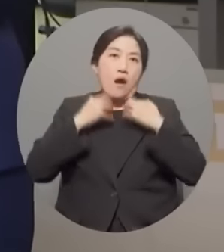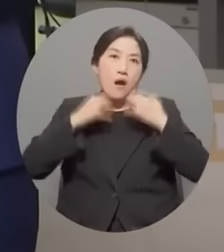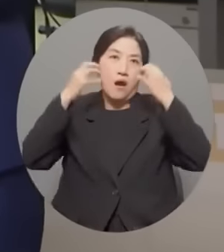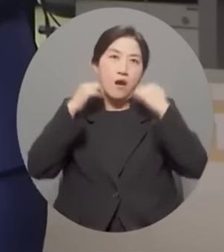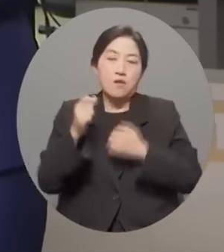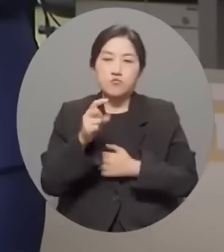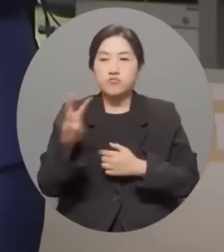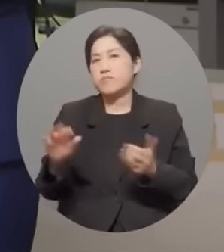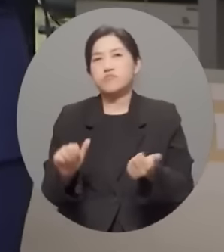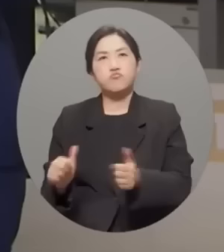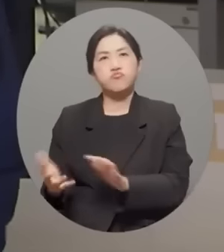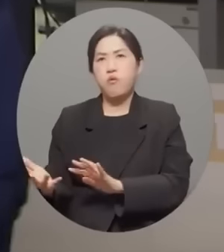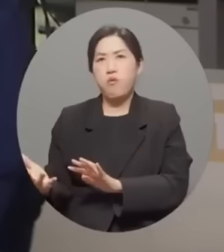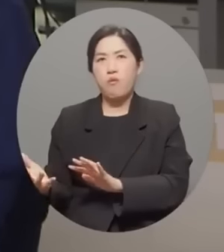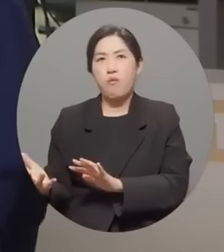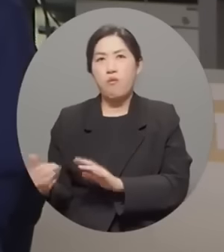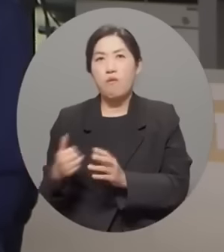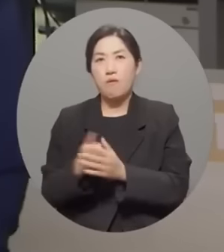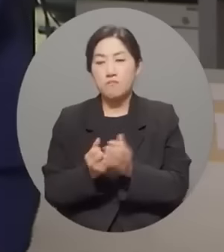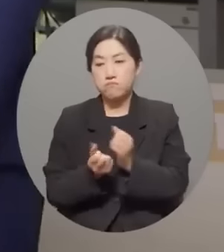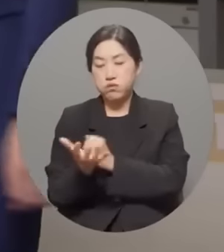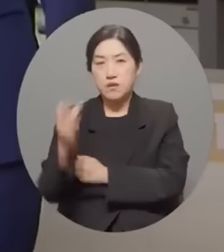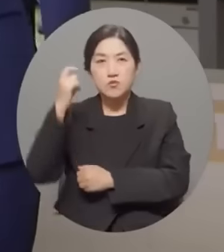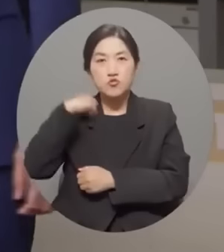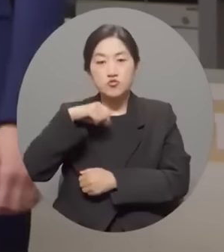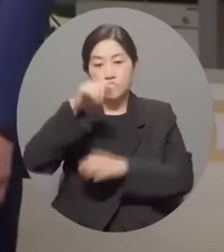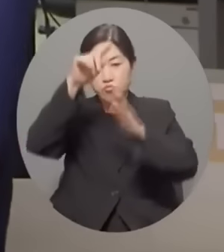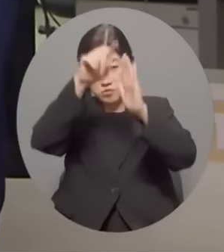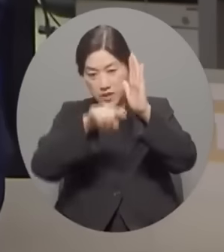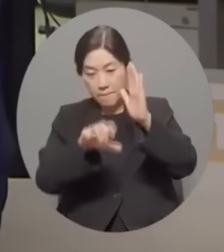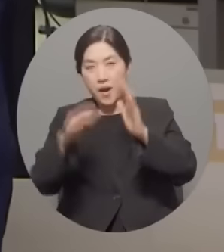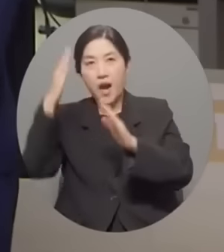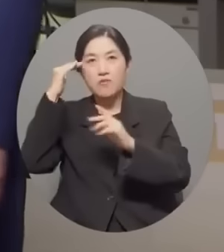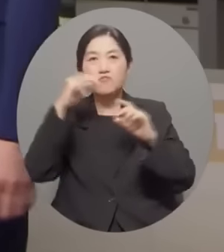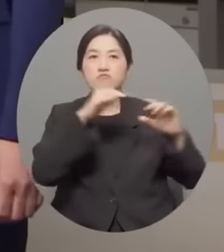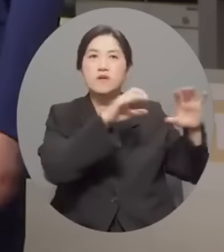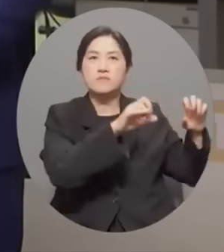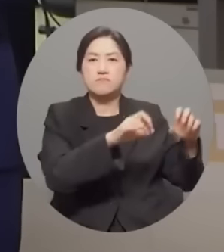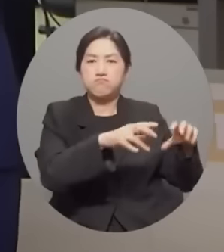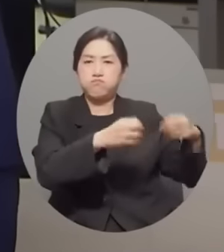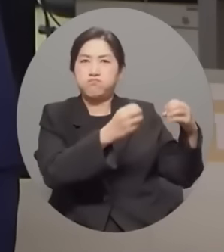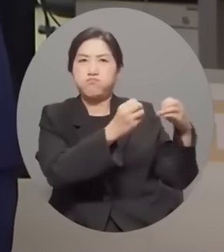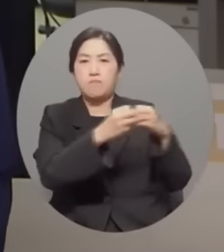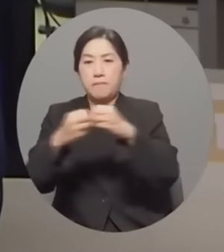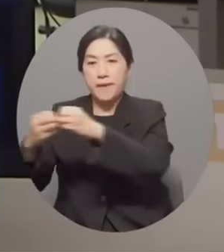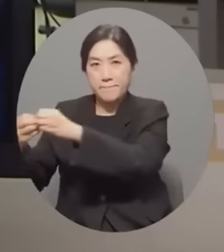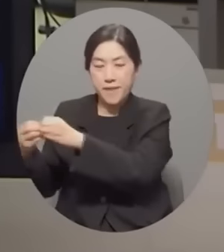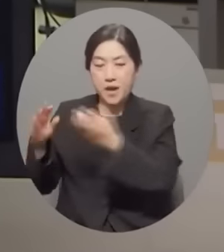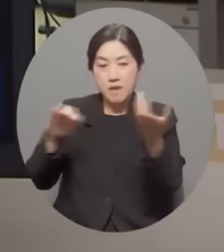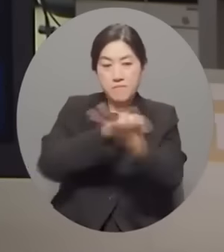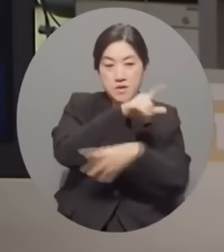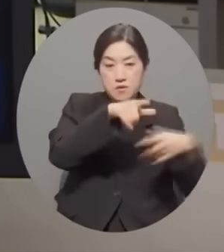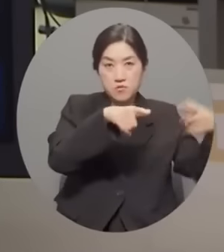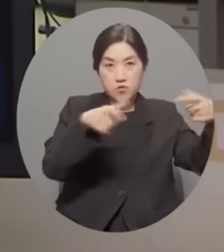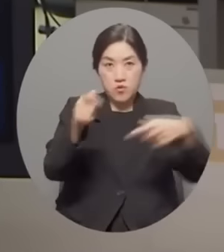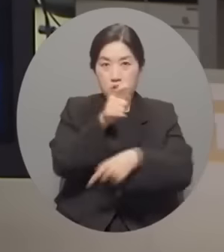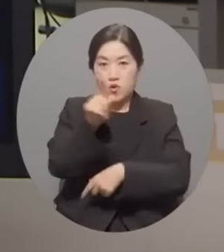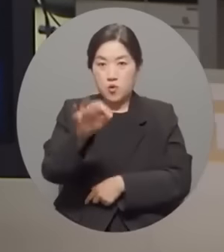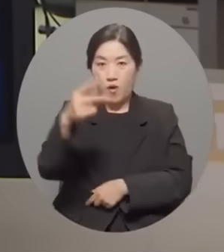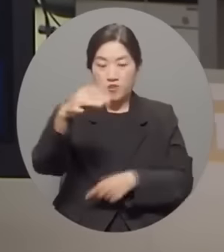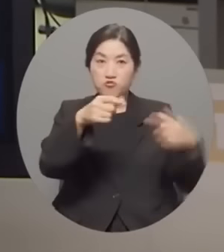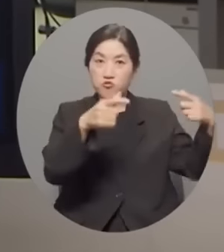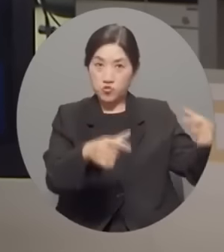명이 숨졌습니다. 그 여파는 중국 남부와 한반도로 이어졌습니다. 비구름이 집중된 광둥성 등